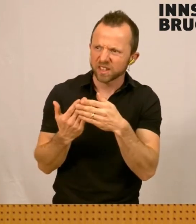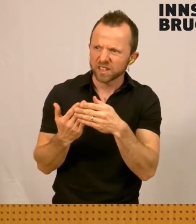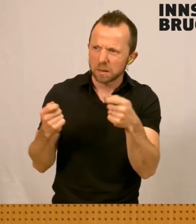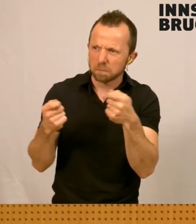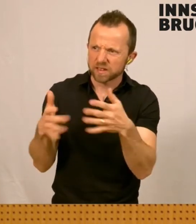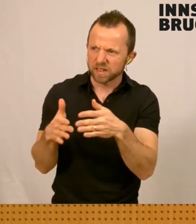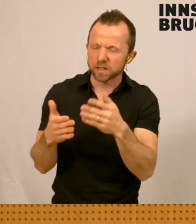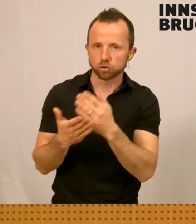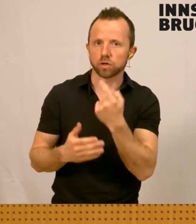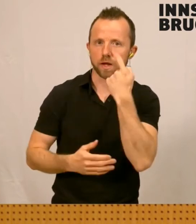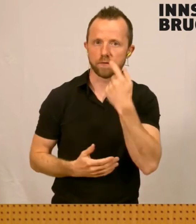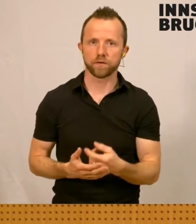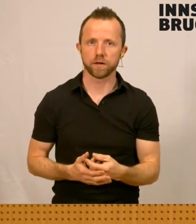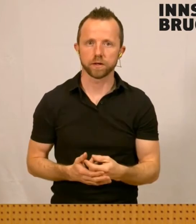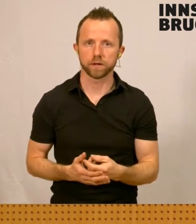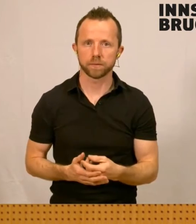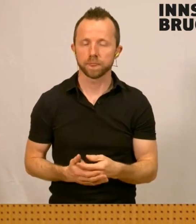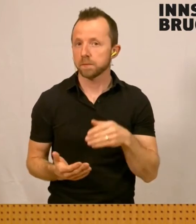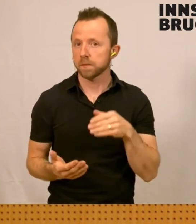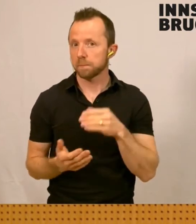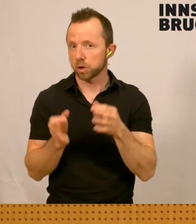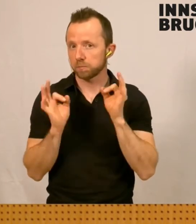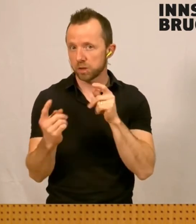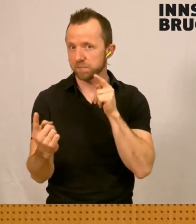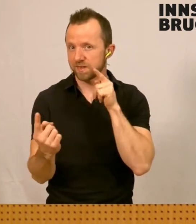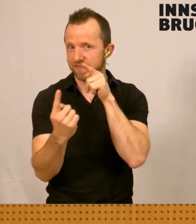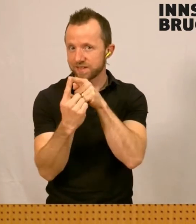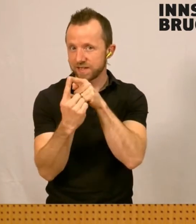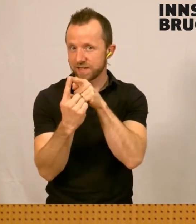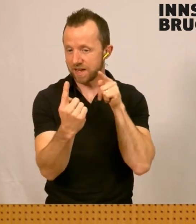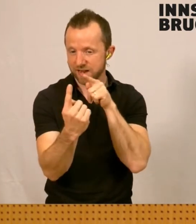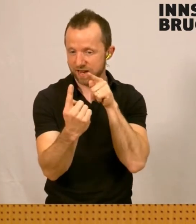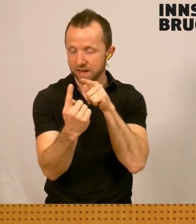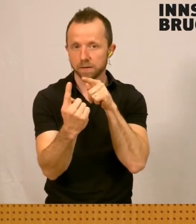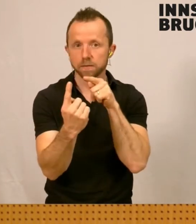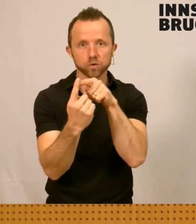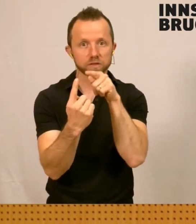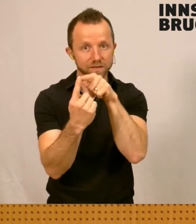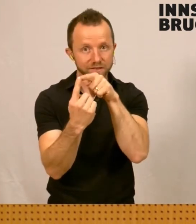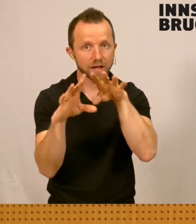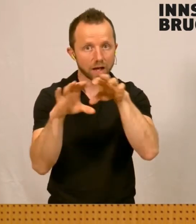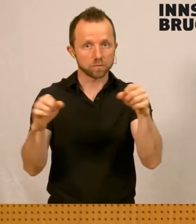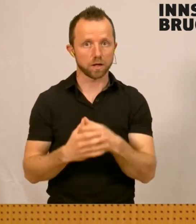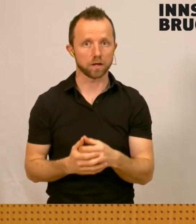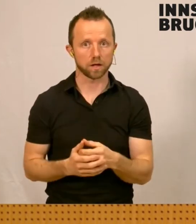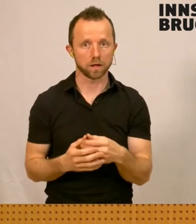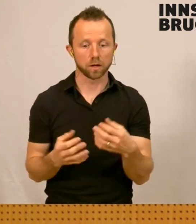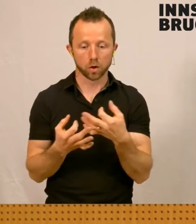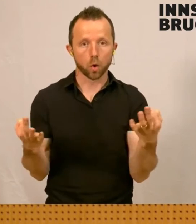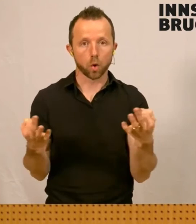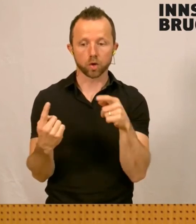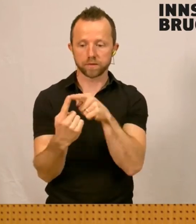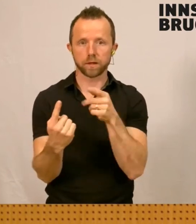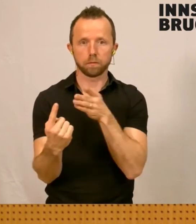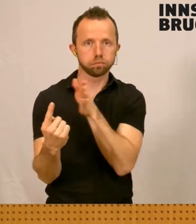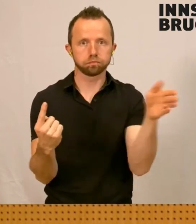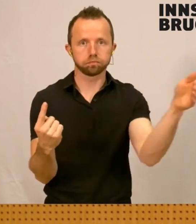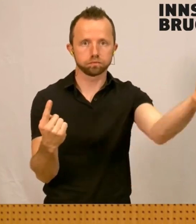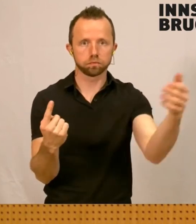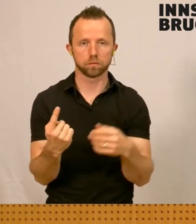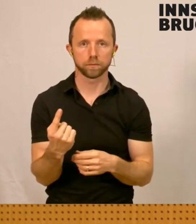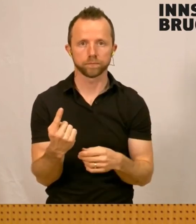kann jedoch nur dann eine Linie verfolgen, wenn man eine hat. Nicht zuletzt braucht es, wie für alles im